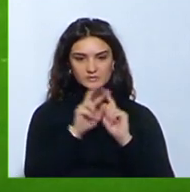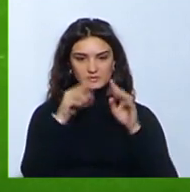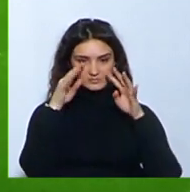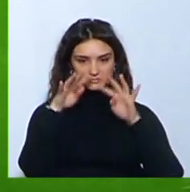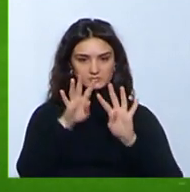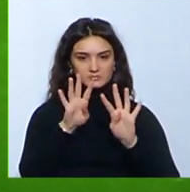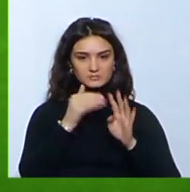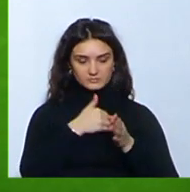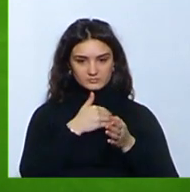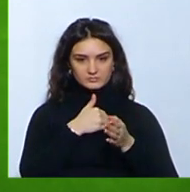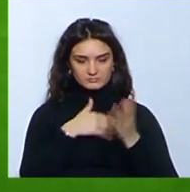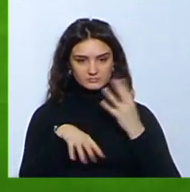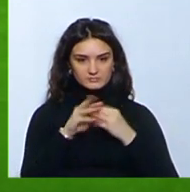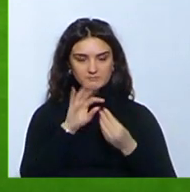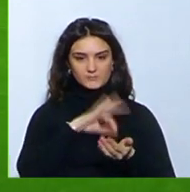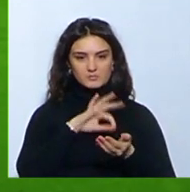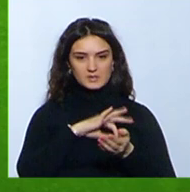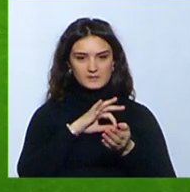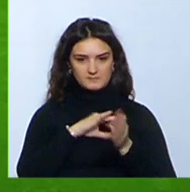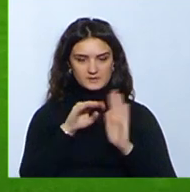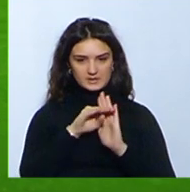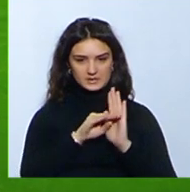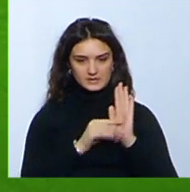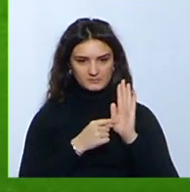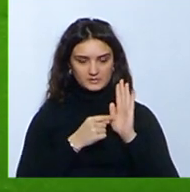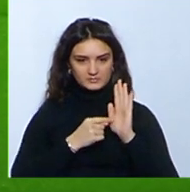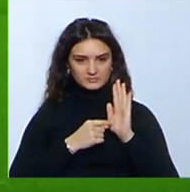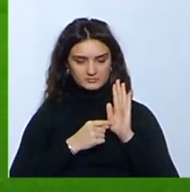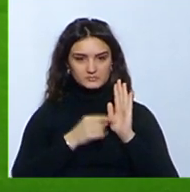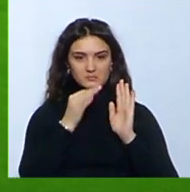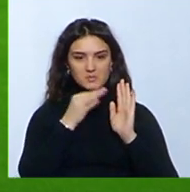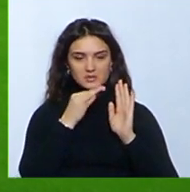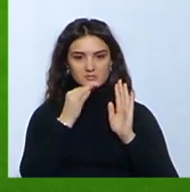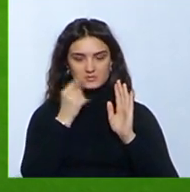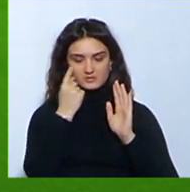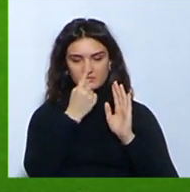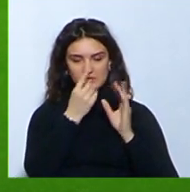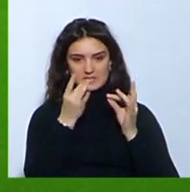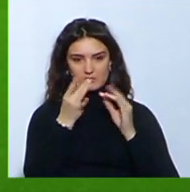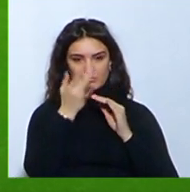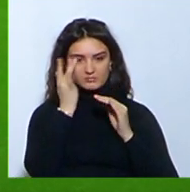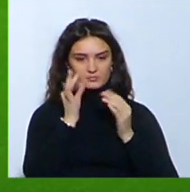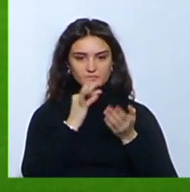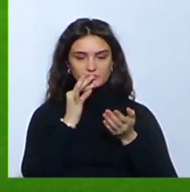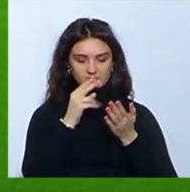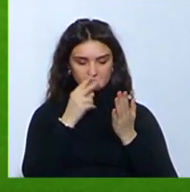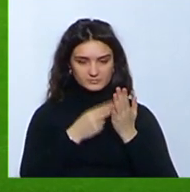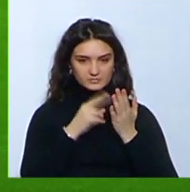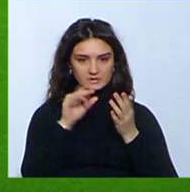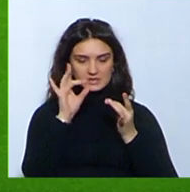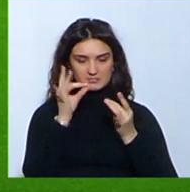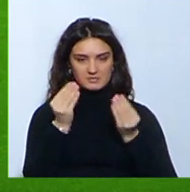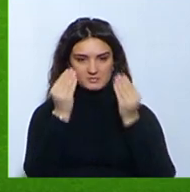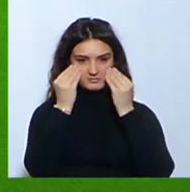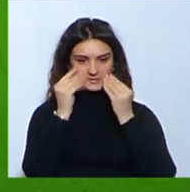დაგრძელება გადაწყვიტეთ, მოხმარების წესებს გაეცანით მანამ, ვიდრე ქუთუთოებზე წებოს წაისვამთ და წამწამებს